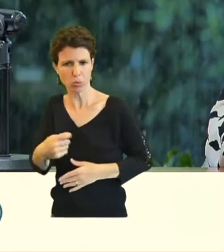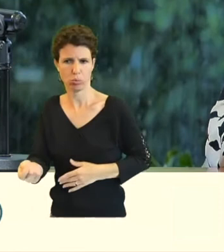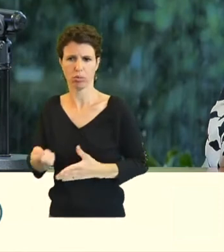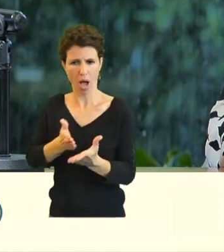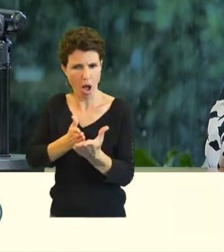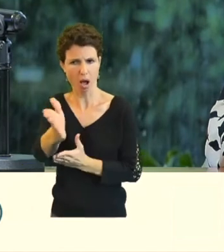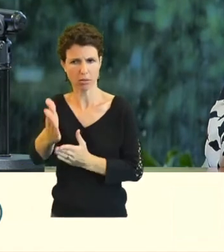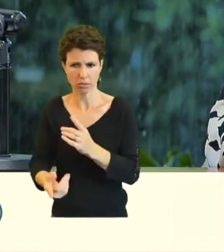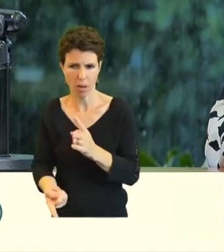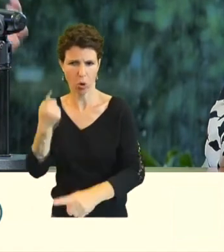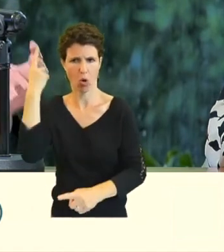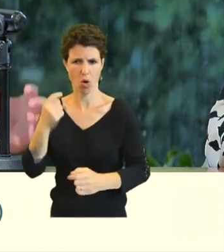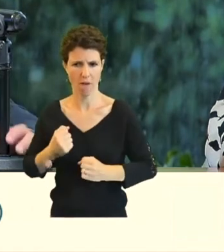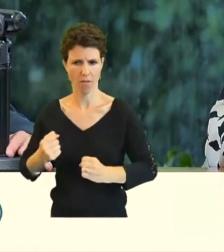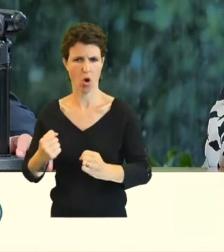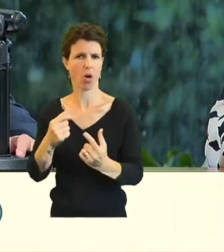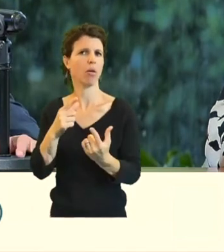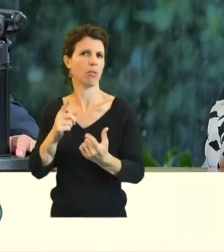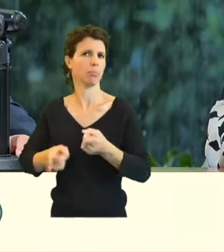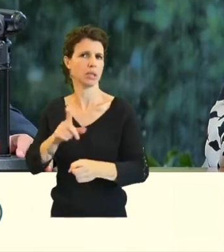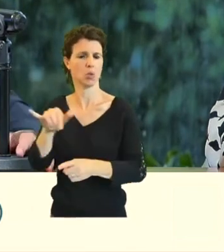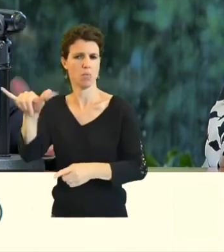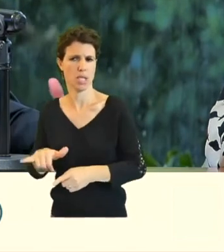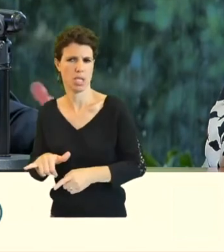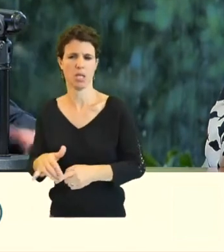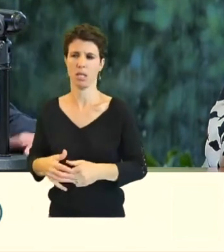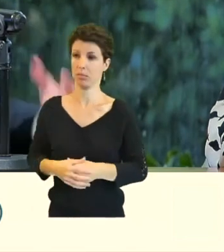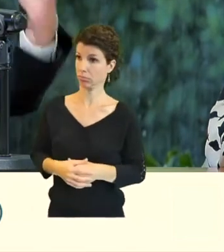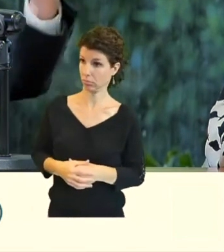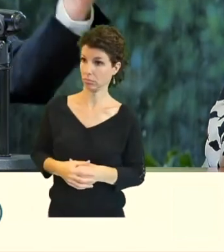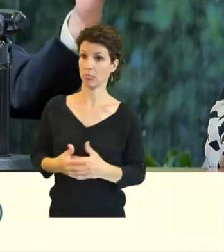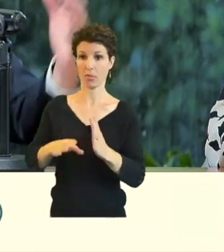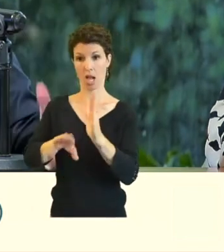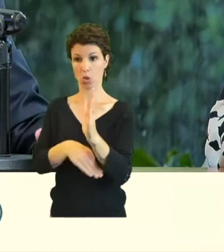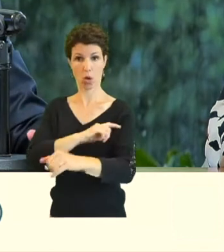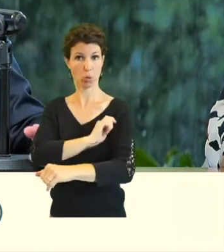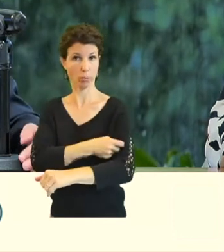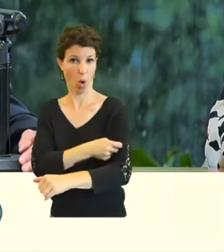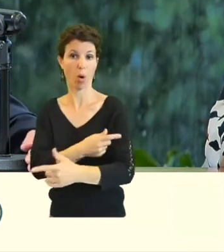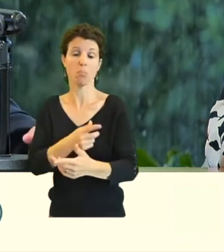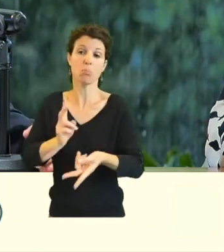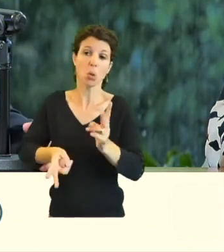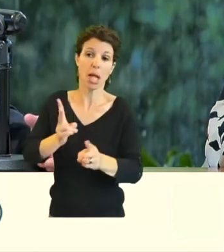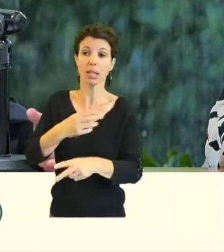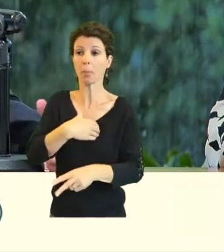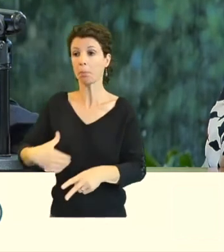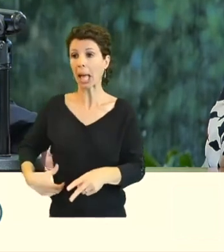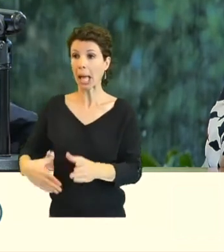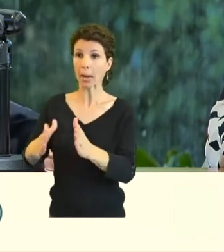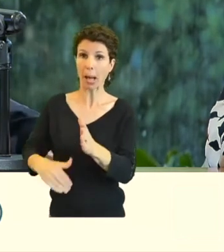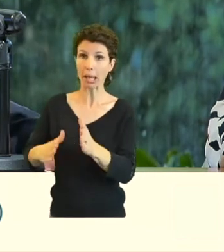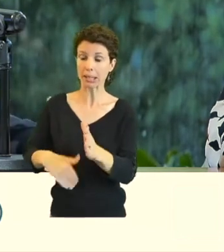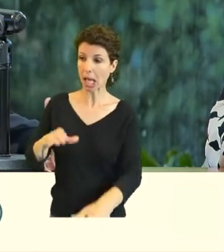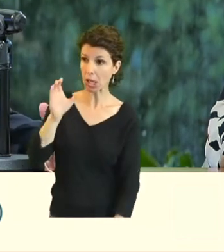Bon, en réalité, chers collègues, c'est quand j'entends la Ligue Sport, le maire de Marseille, éventuellement. Bon, on est